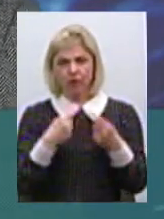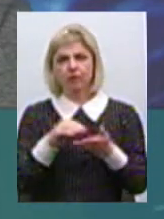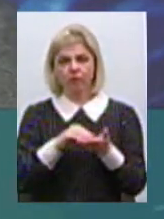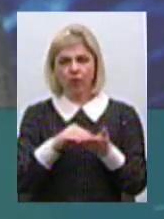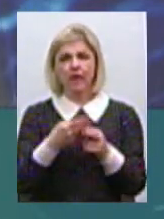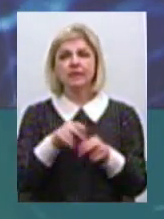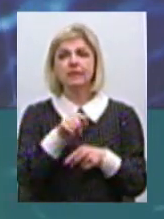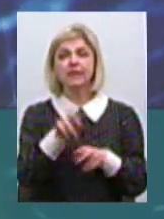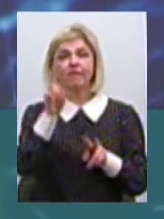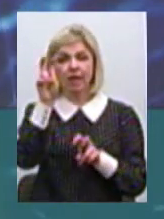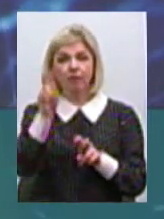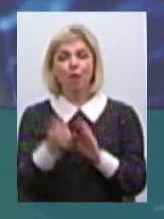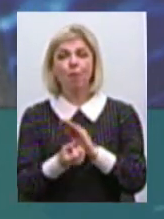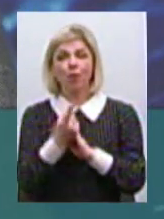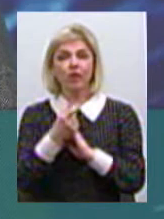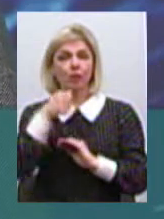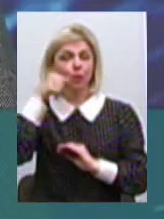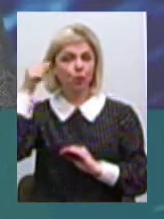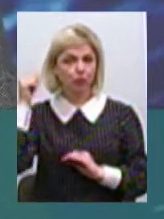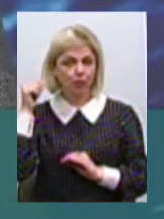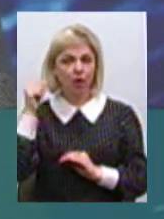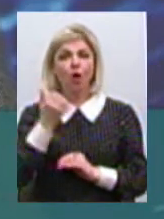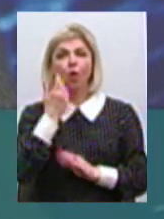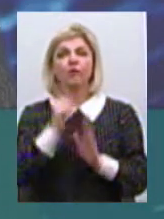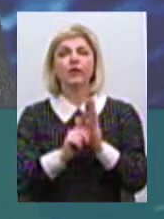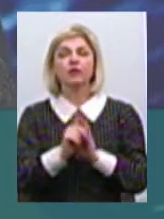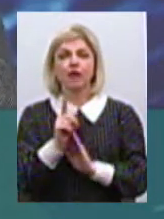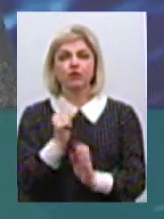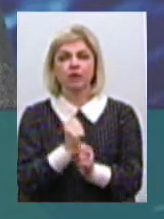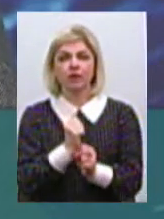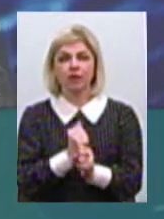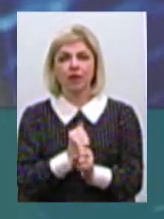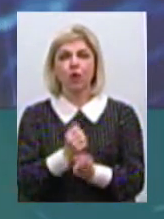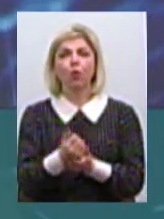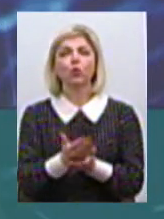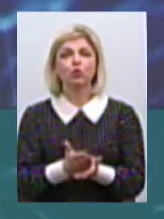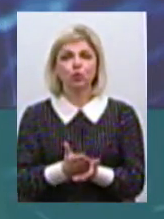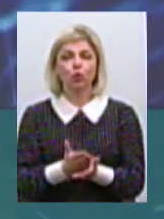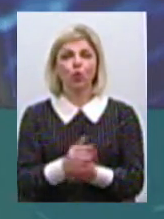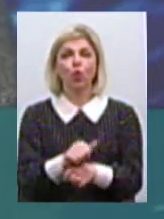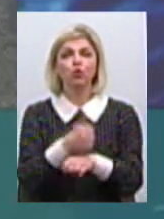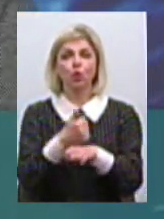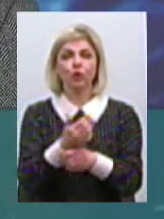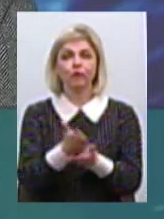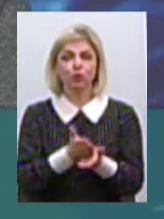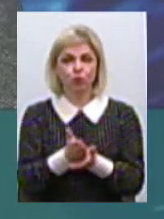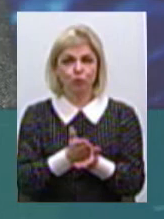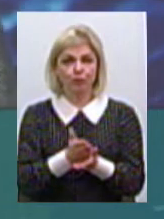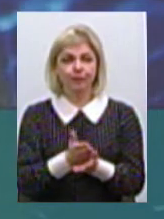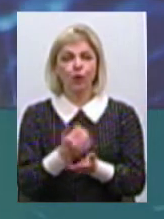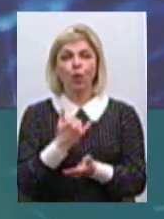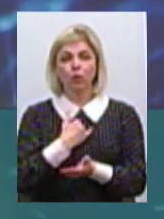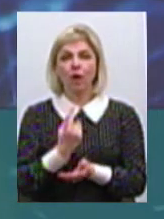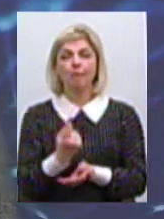підрядники з'явилися в минулому році. Коли ми почали проводити, я очолив службу, у нас